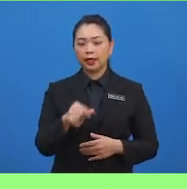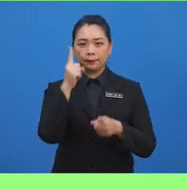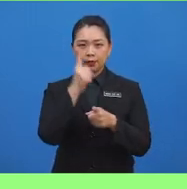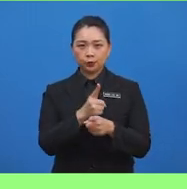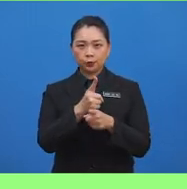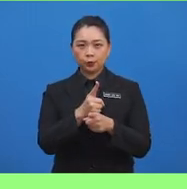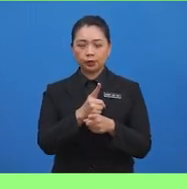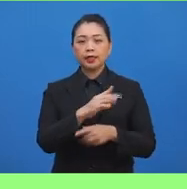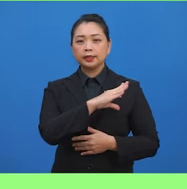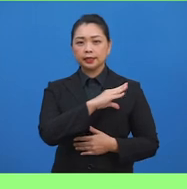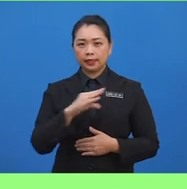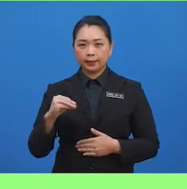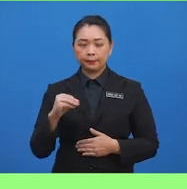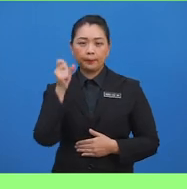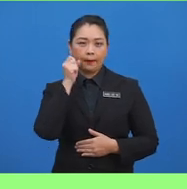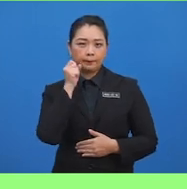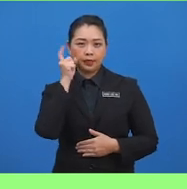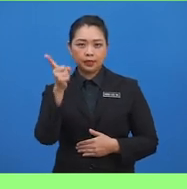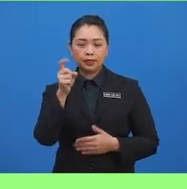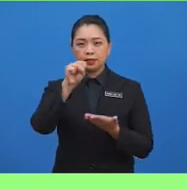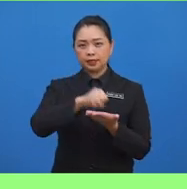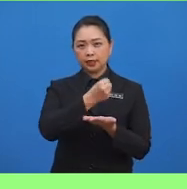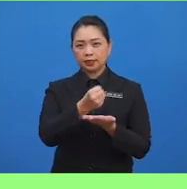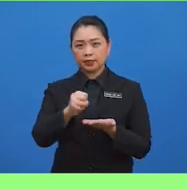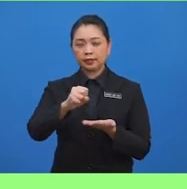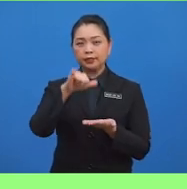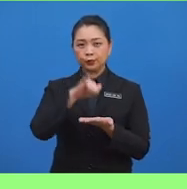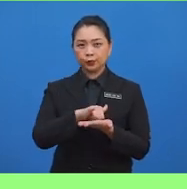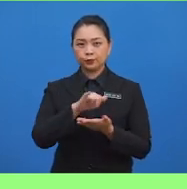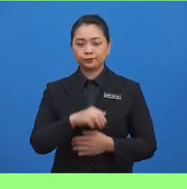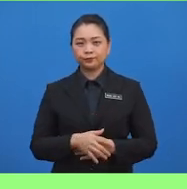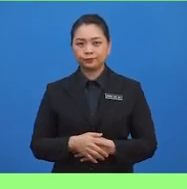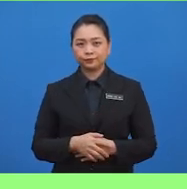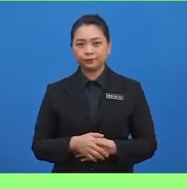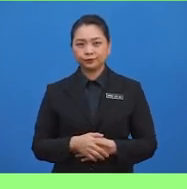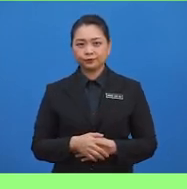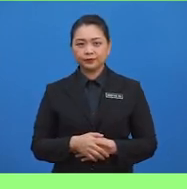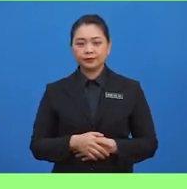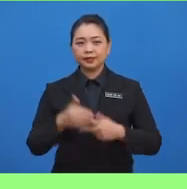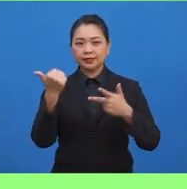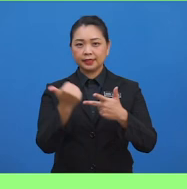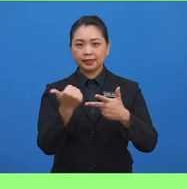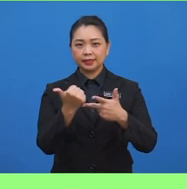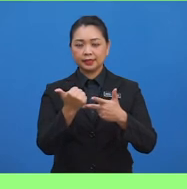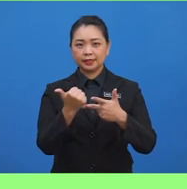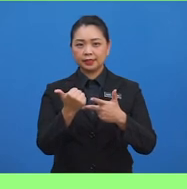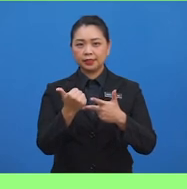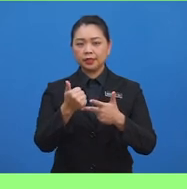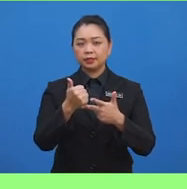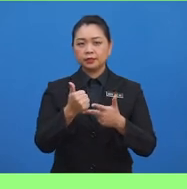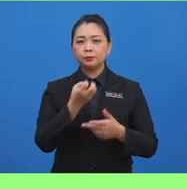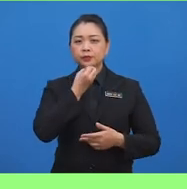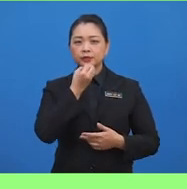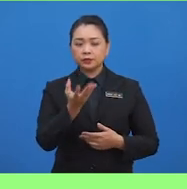betul serta memahami syair tersebut ketiga menyatakan